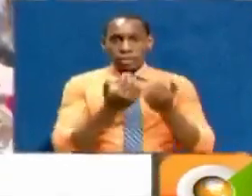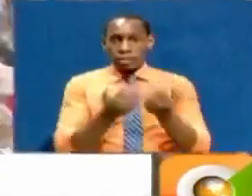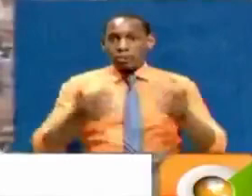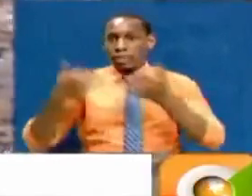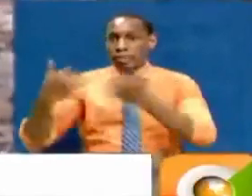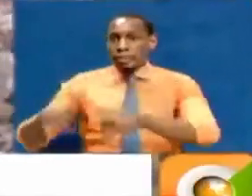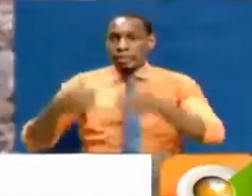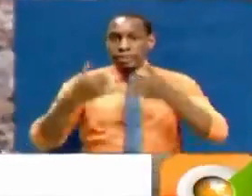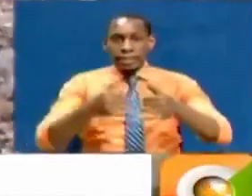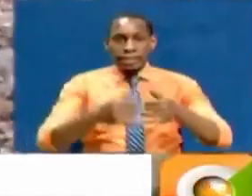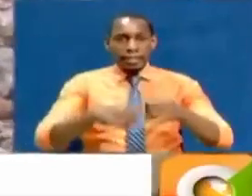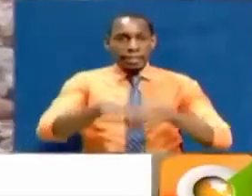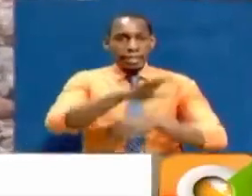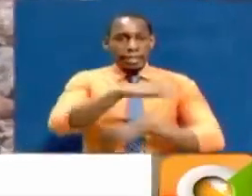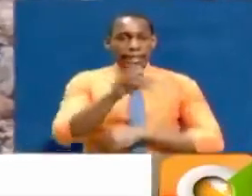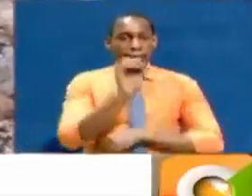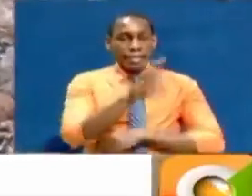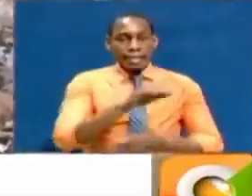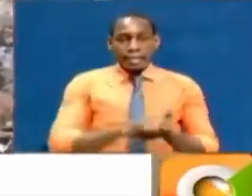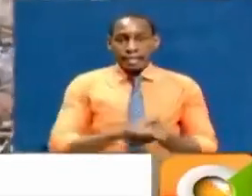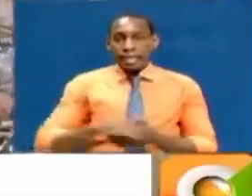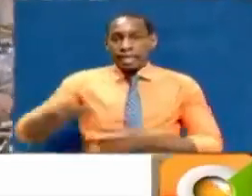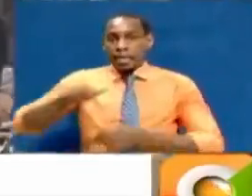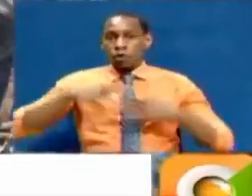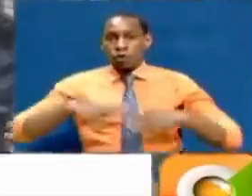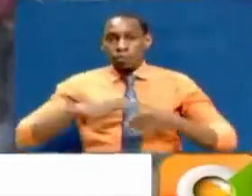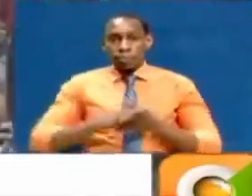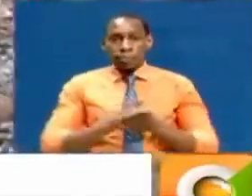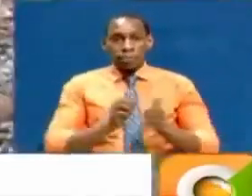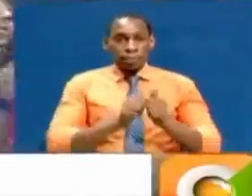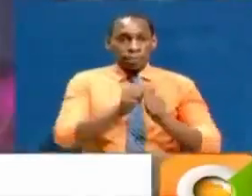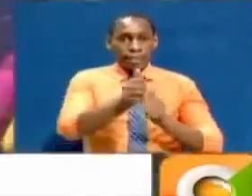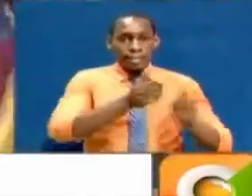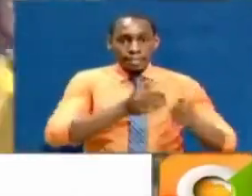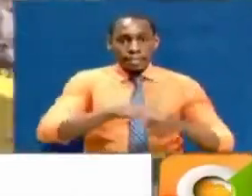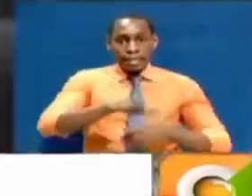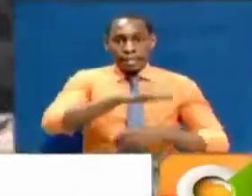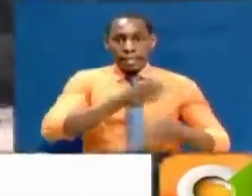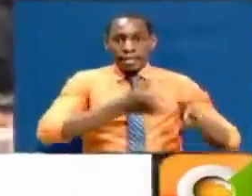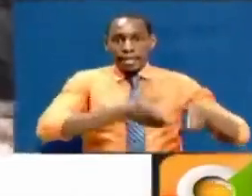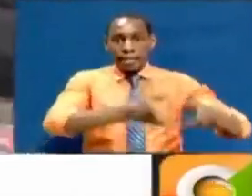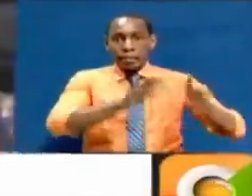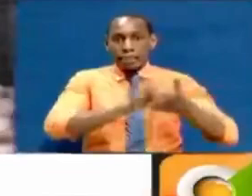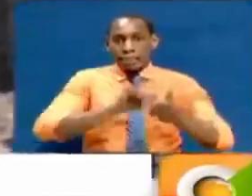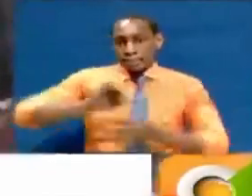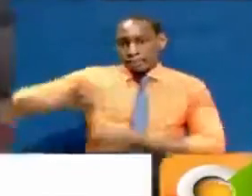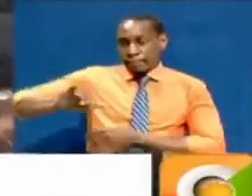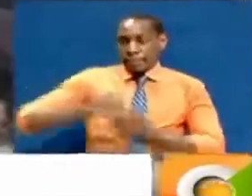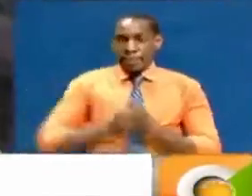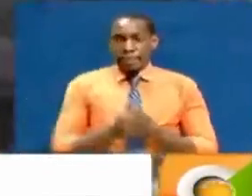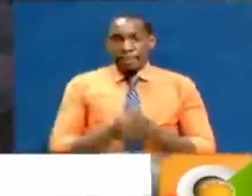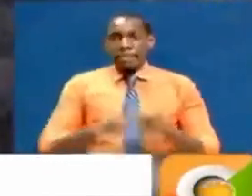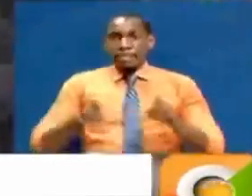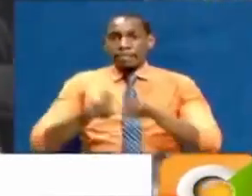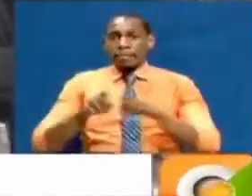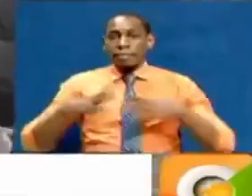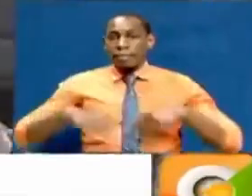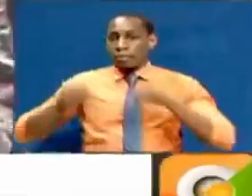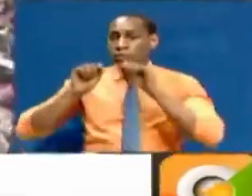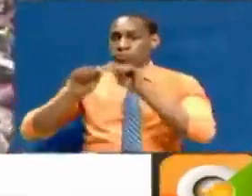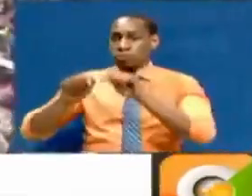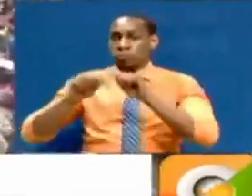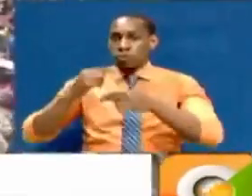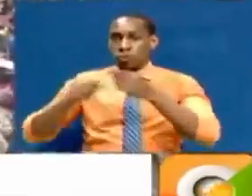watoto wakicheza kwenye jaa hilo la taka, wenyeji wakipita kando katika sehemu ya barabara iliyosalia, huku